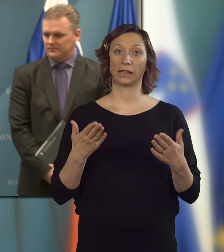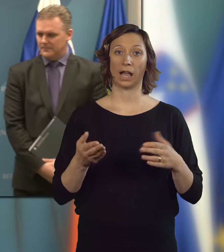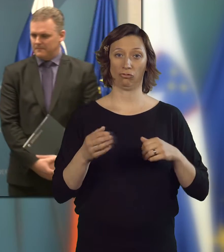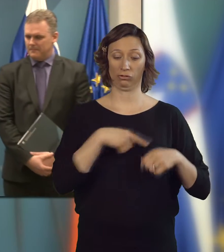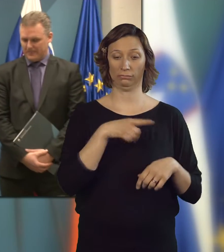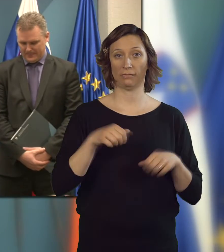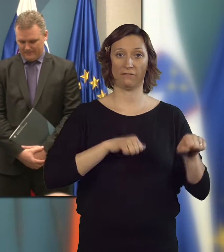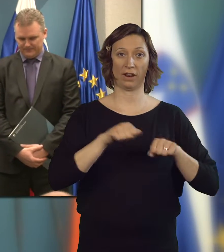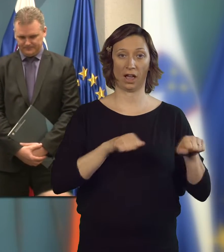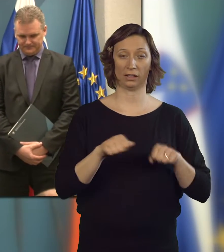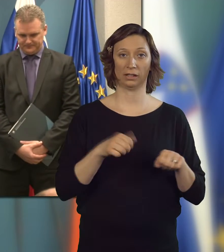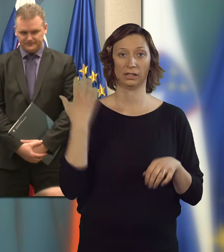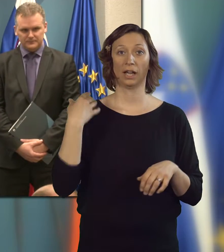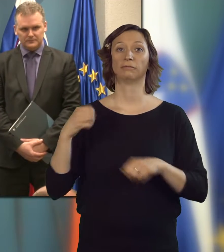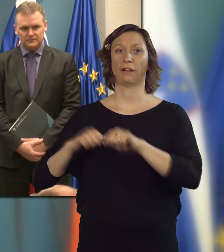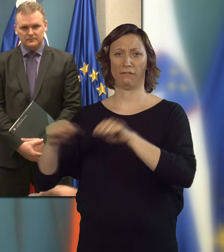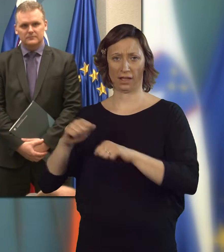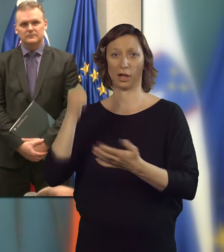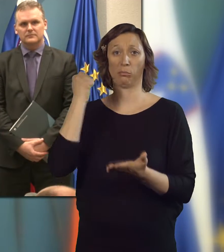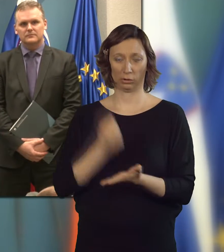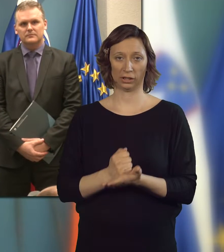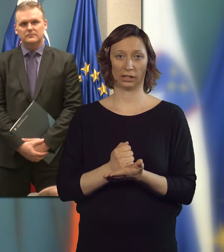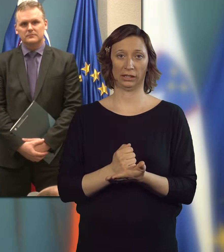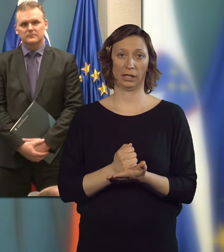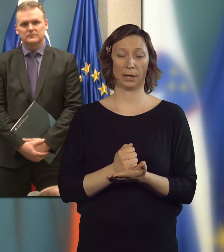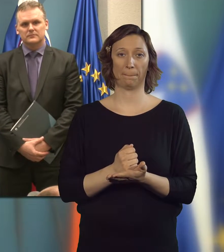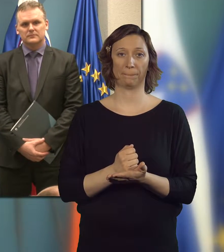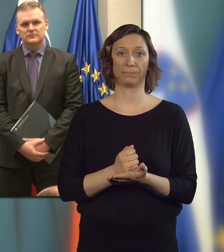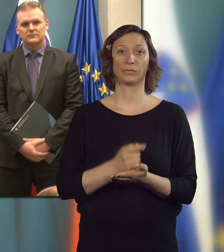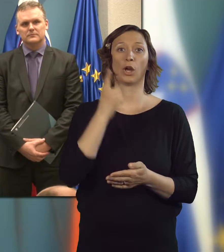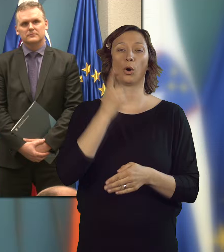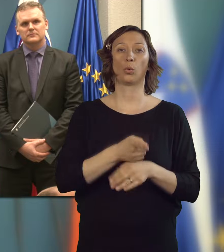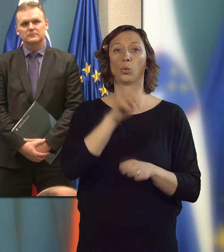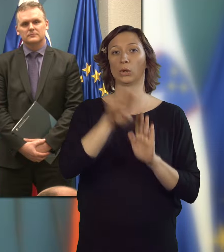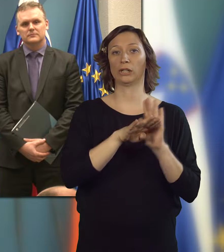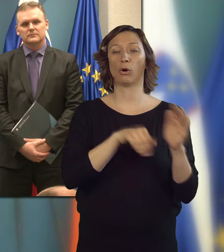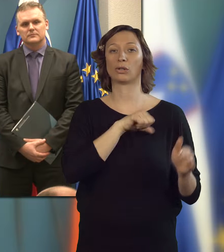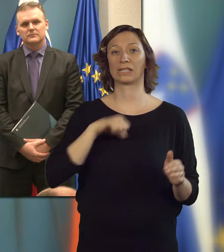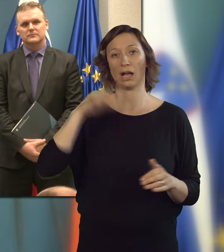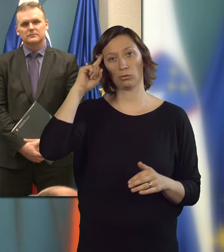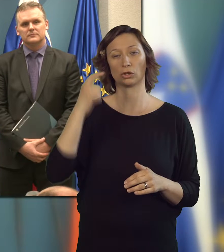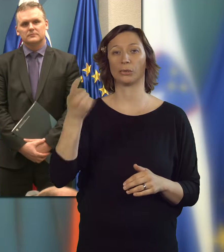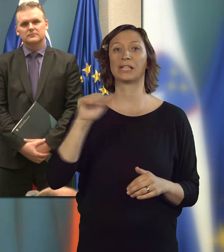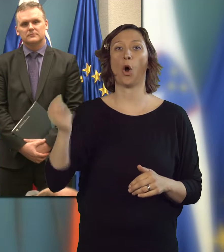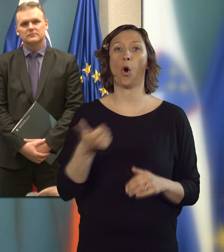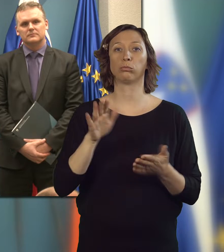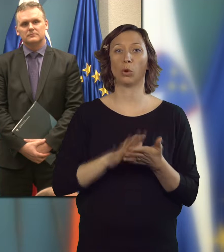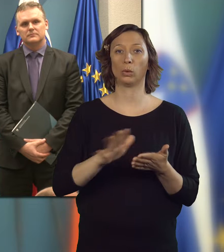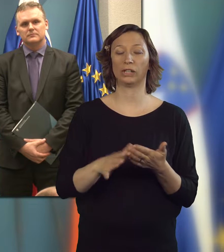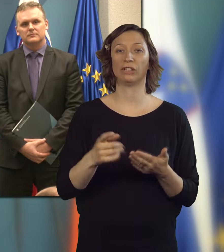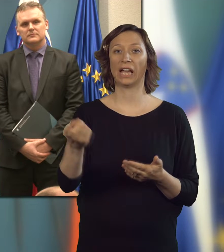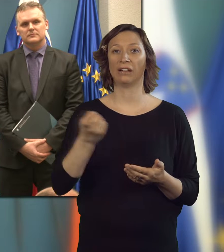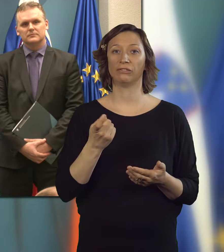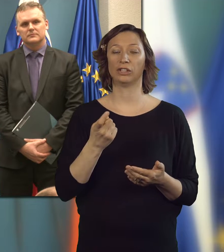Na današnji vladi je vlada potrdila uredbo o samooskrbi iz